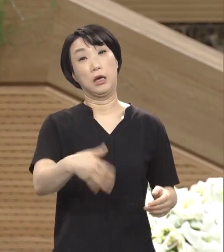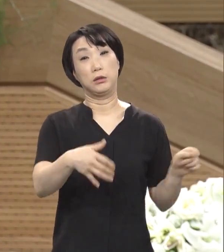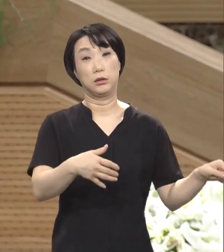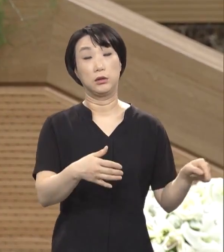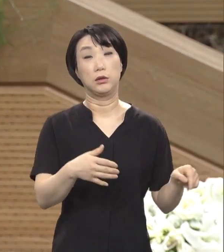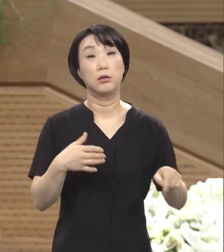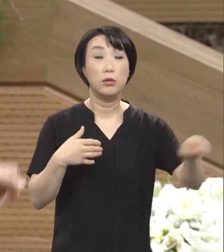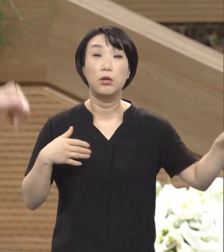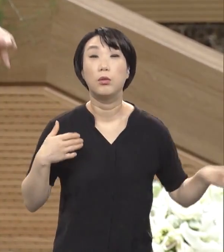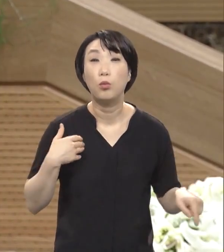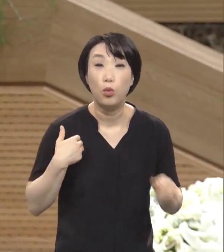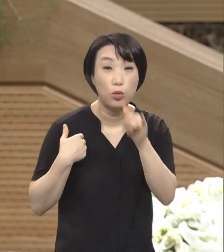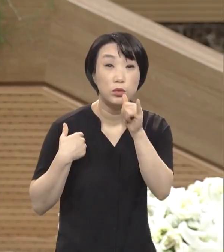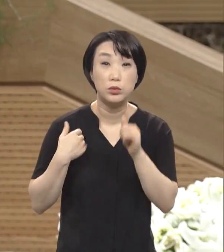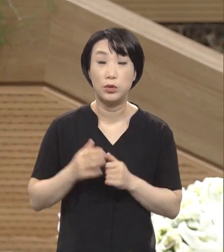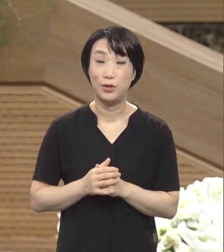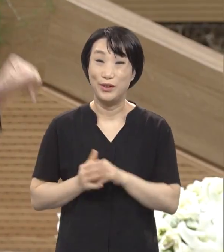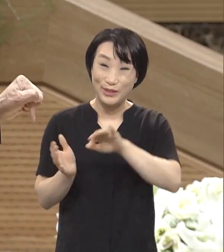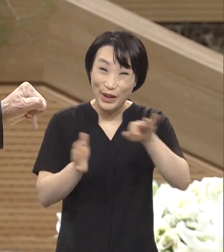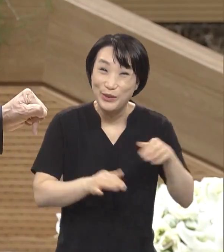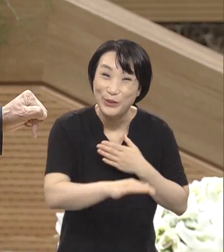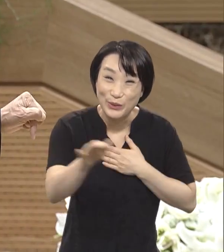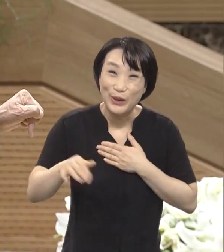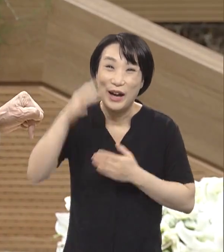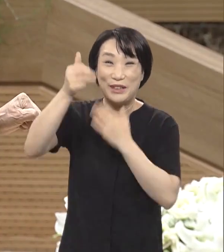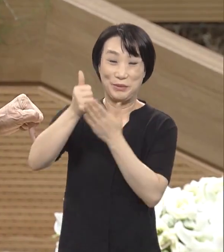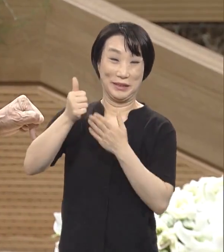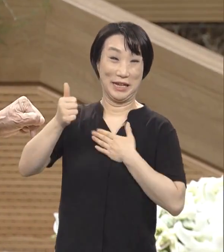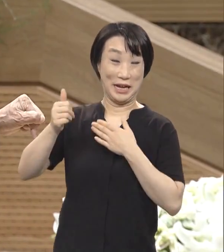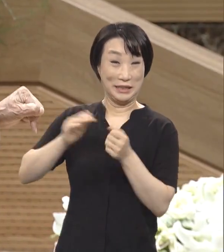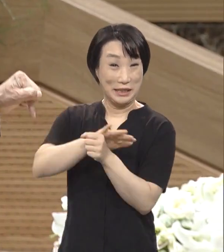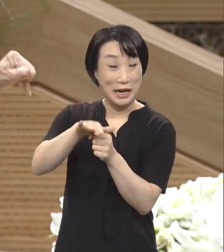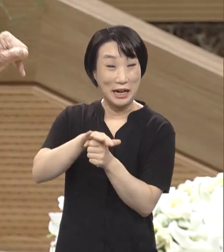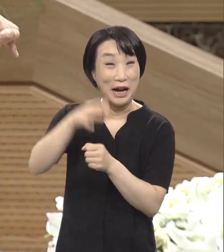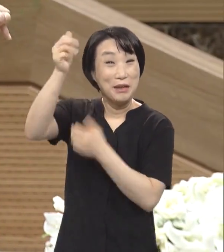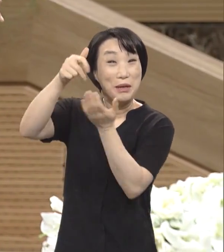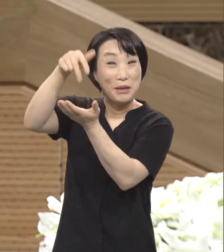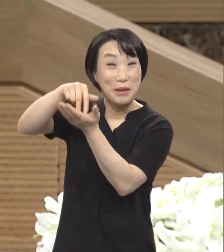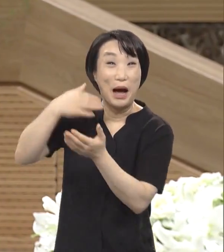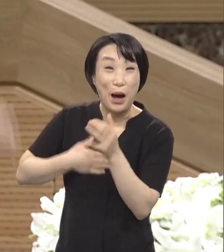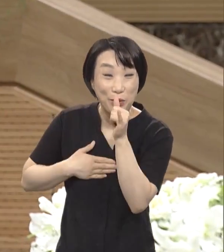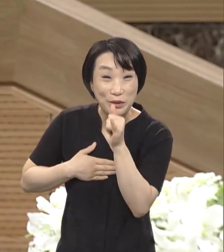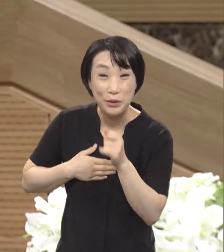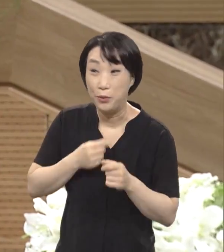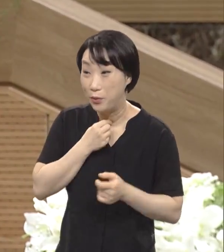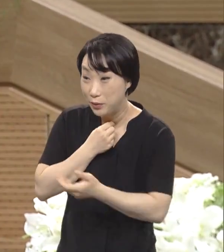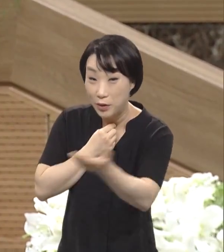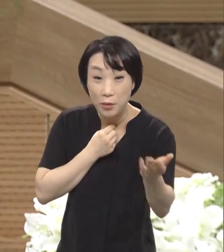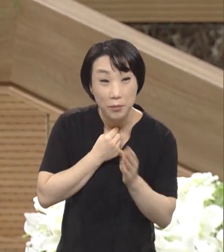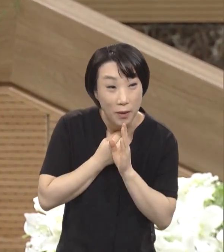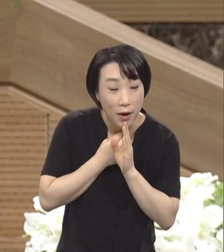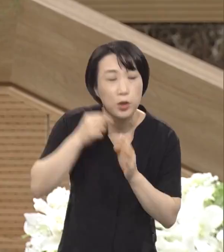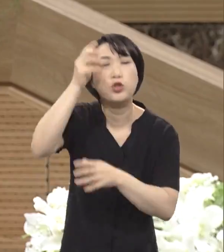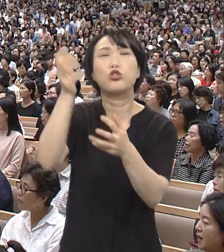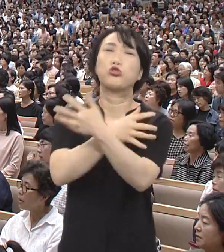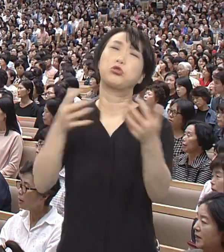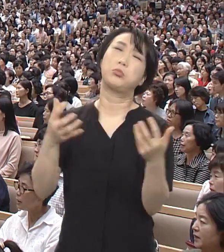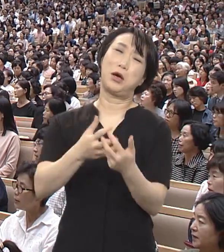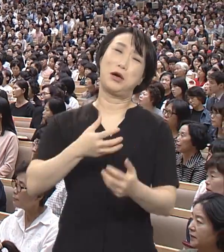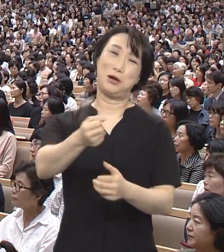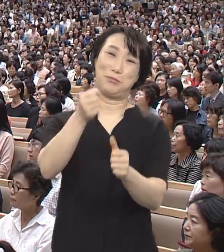말이죠. 우리는 하나님이 날 사랑하신 사정을 잘 알기를 원하거든. 성령 충만하라 그